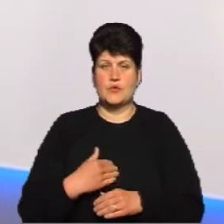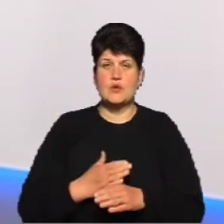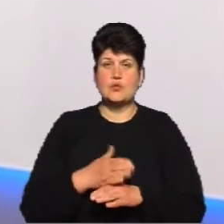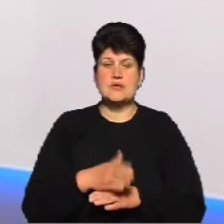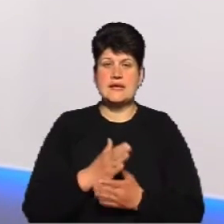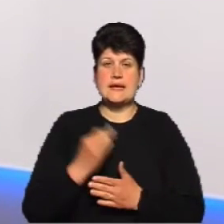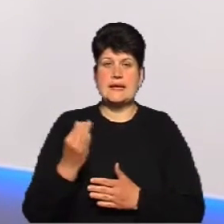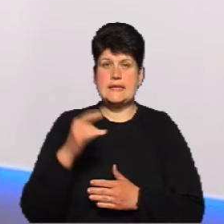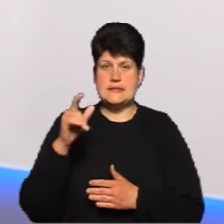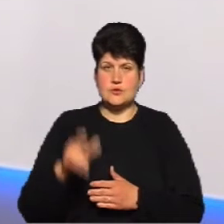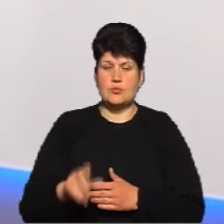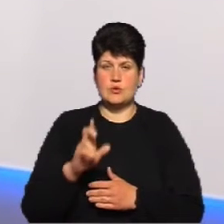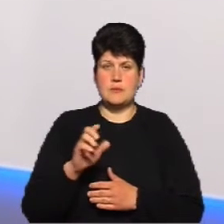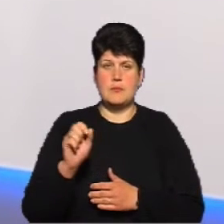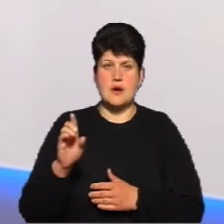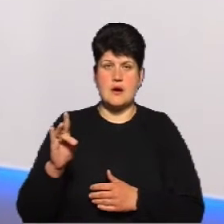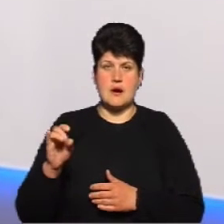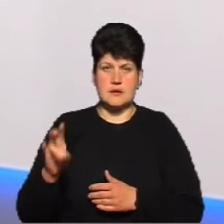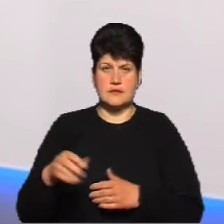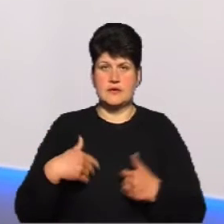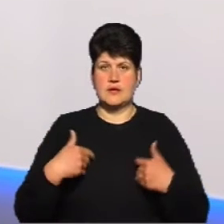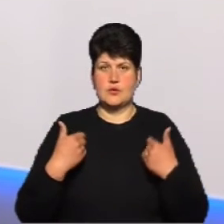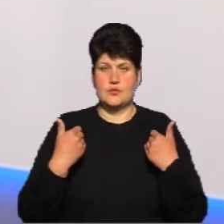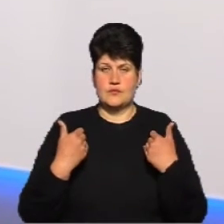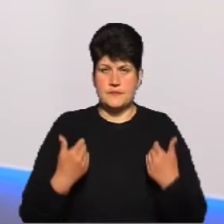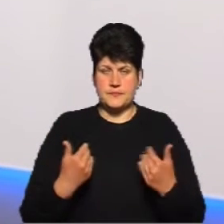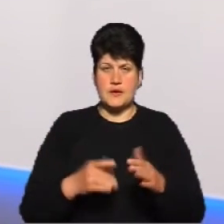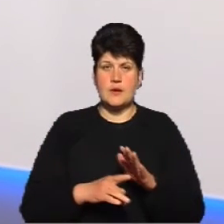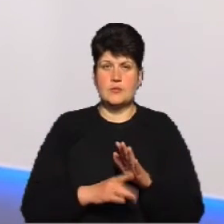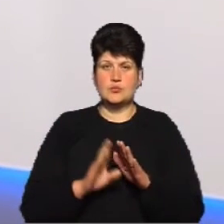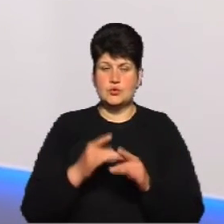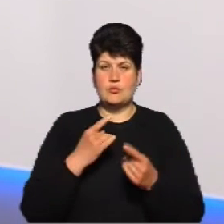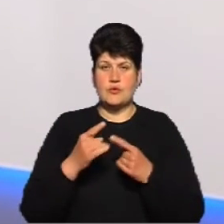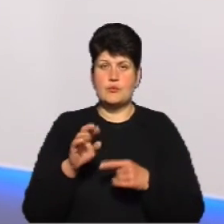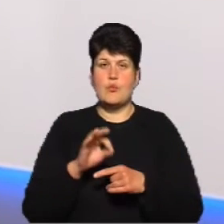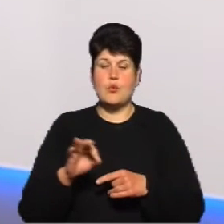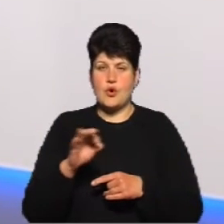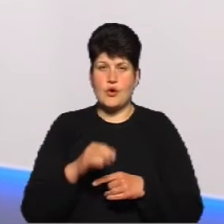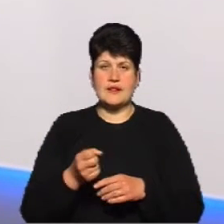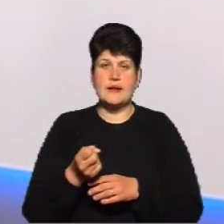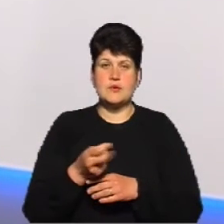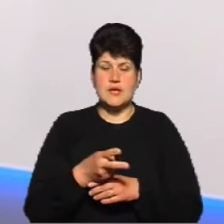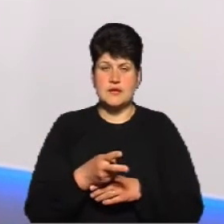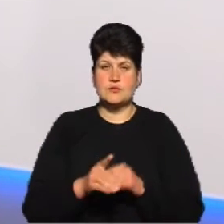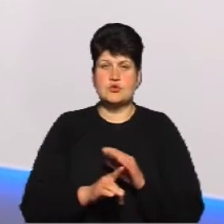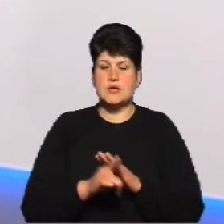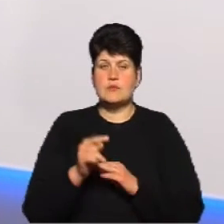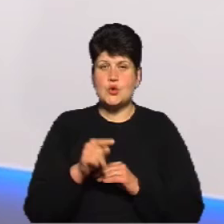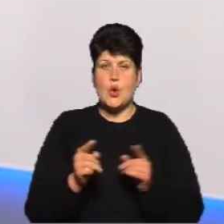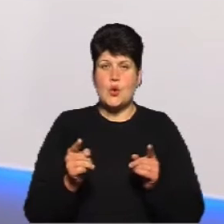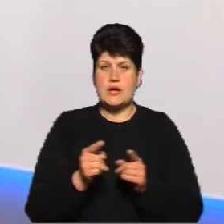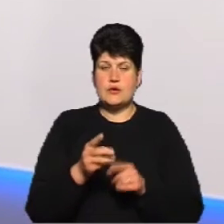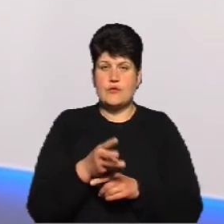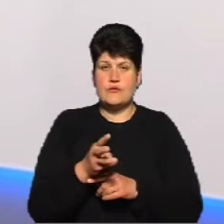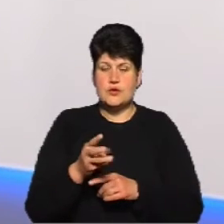Богдан Баран. Вітаю вас. Доброго дня. Перед почнемо, будемо говорити про депортацію. Власне, хочу почати із коротесенького відео. Це фрагменти документальної